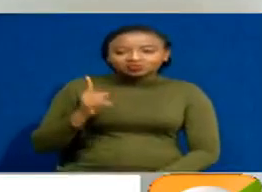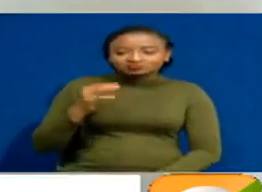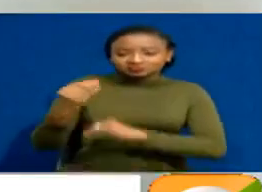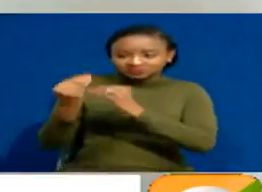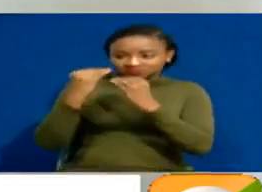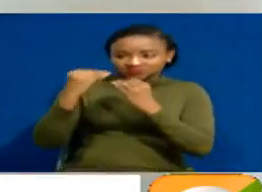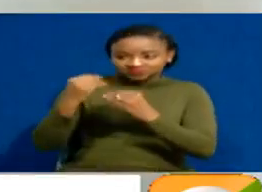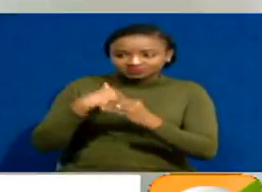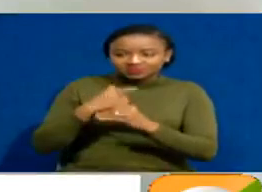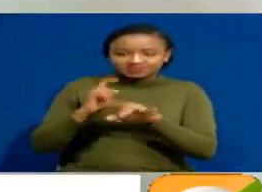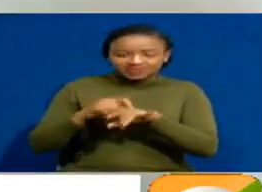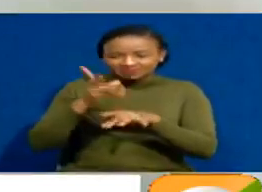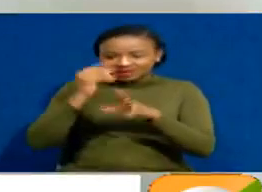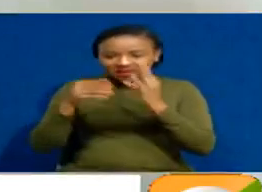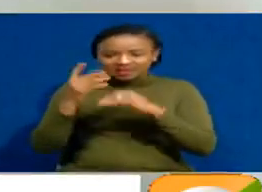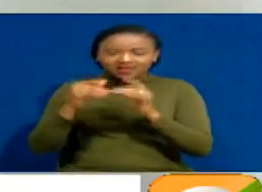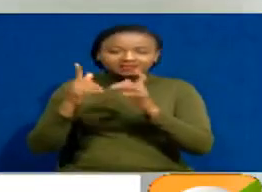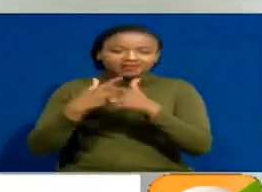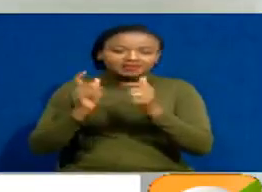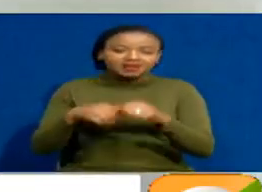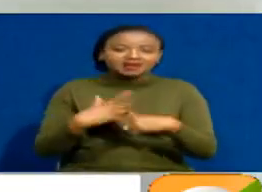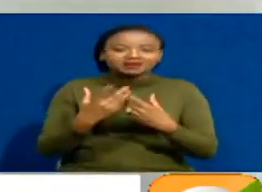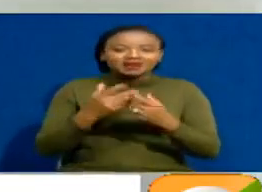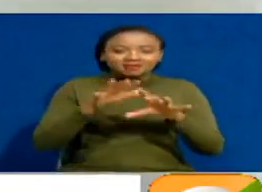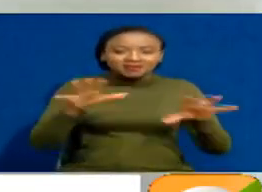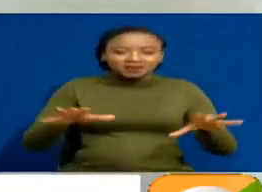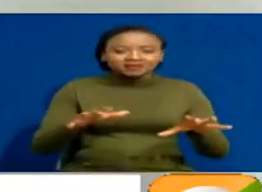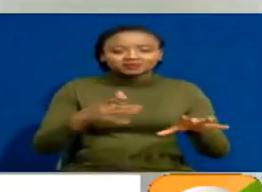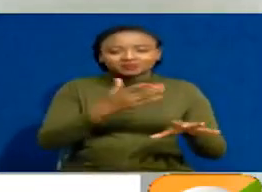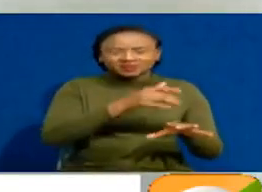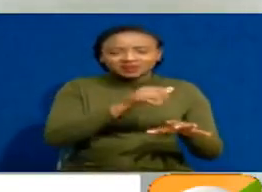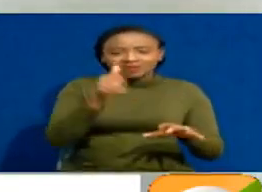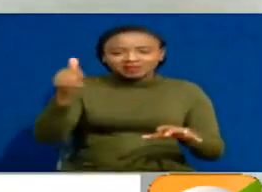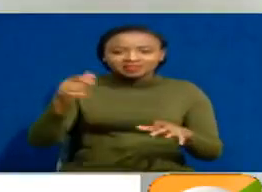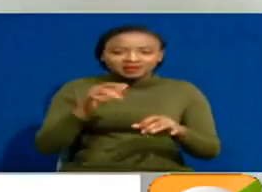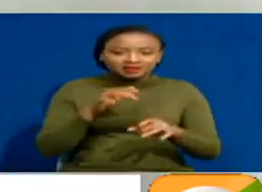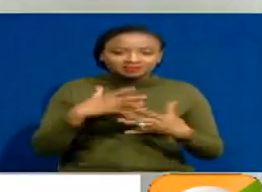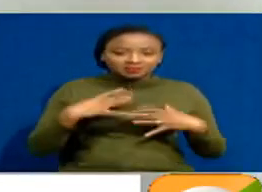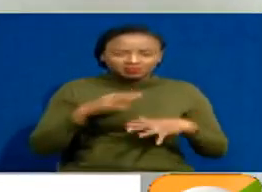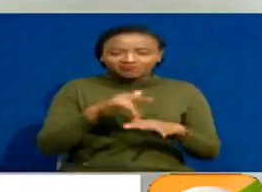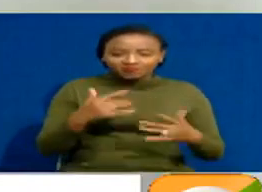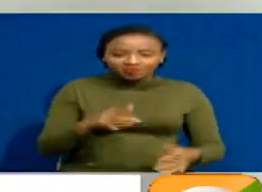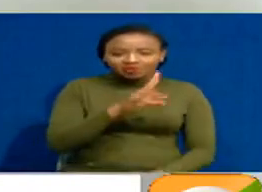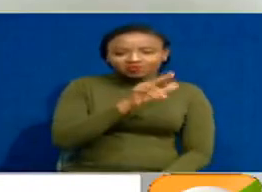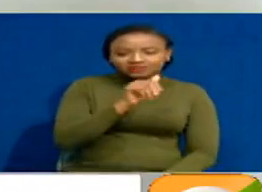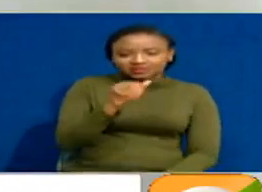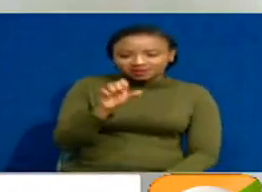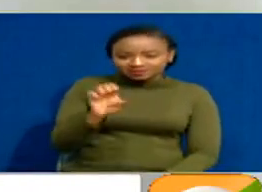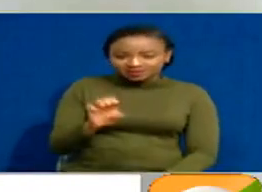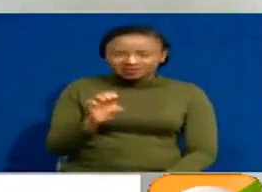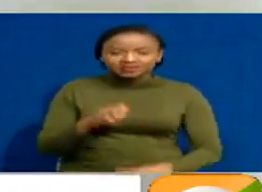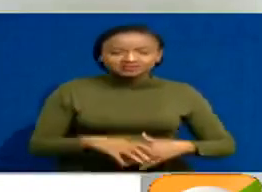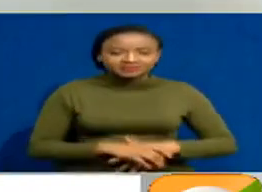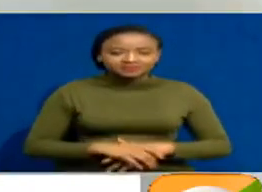pia nakishikashika pia napata market huko, mostly na deal na watu wa United Arab Emirates. So nakuanga na wafunza,